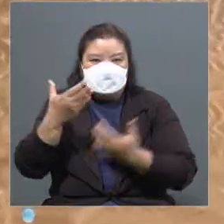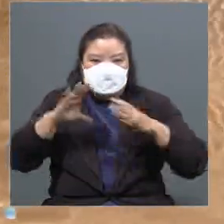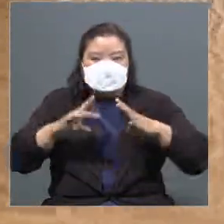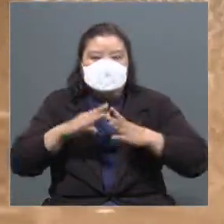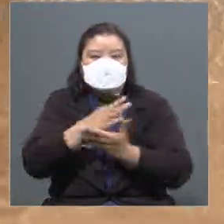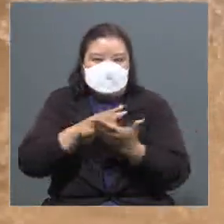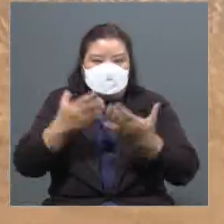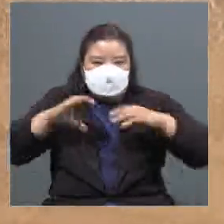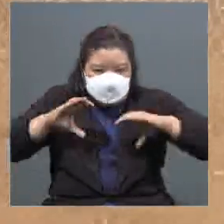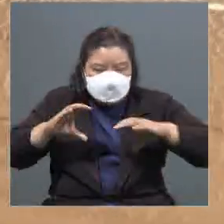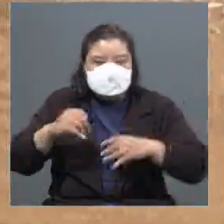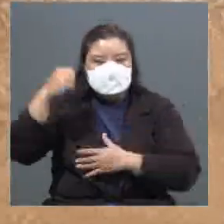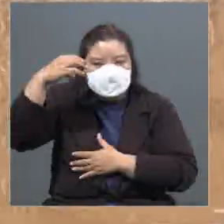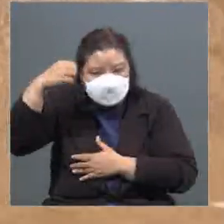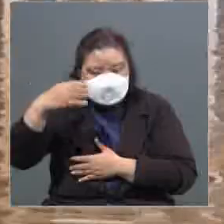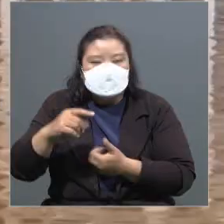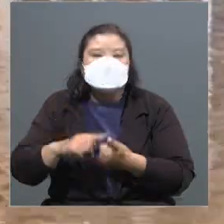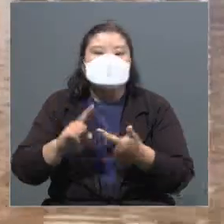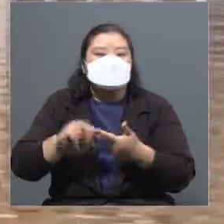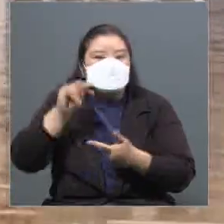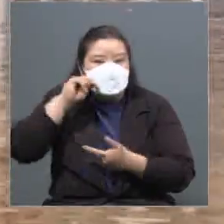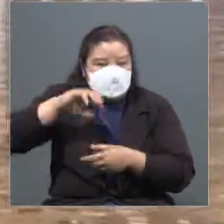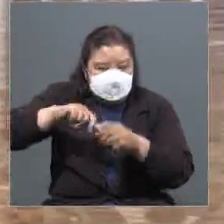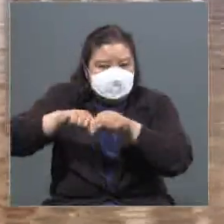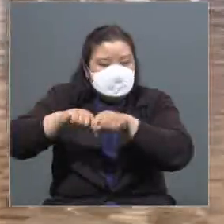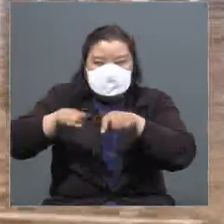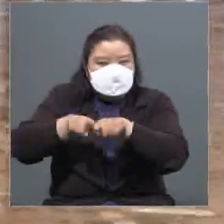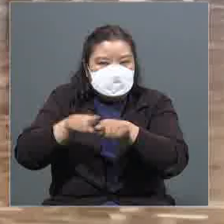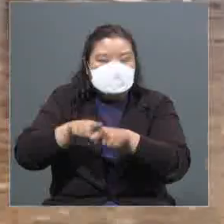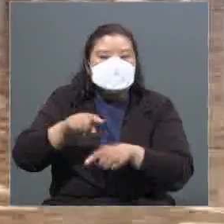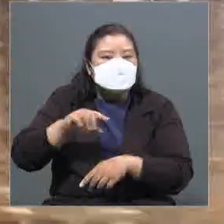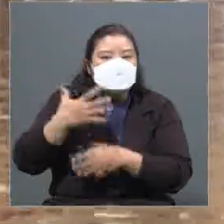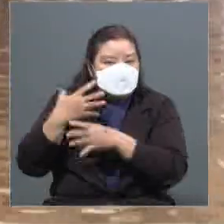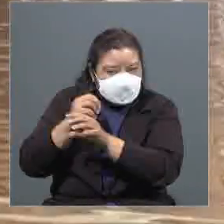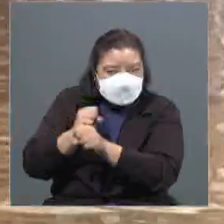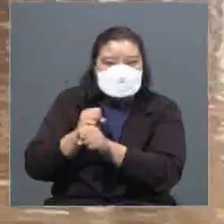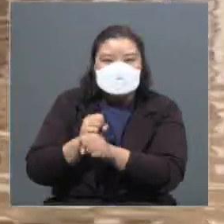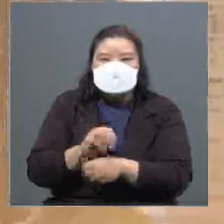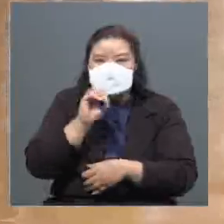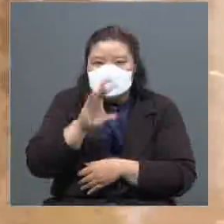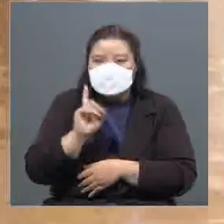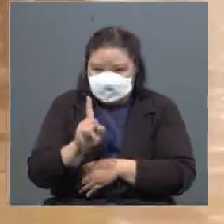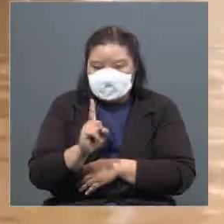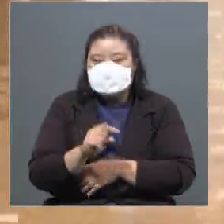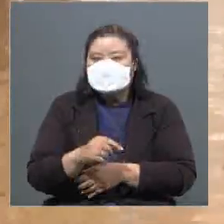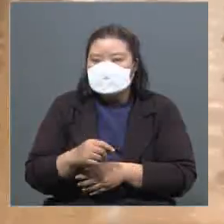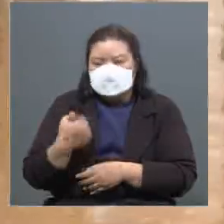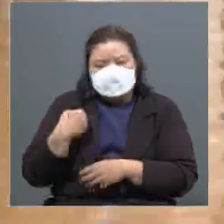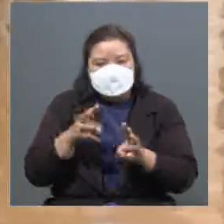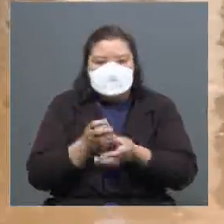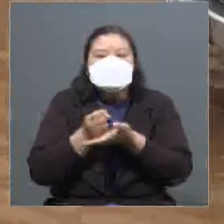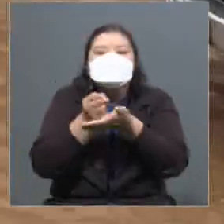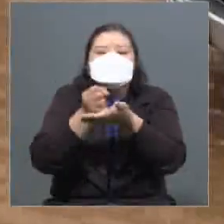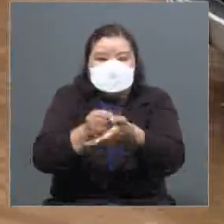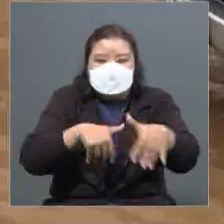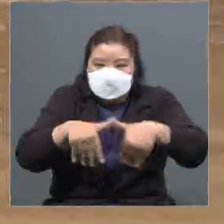ดทั้งการไฟฟ้าส่วนภูมิภาคและการประปาส่วนภูมิภาคค่ะให้มีการจัดทำชุดมาตรการขั้นสูงสุดหรือขั้นพิเศษเพื่อช่วยเหลือเยียวย